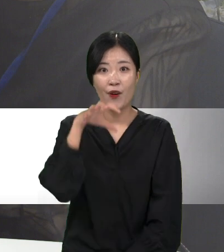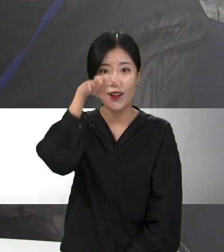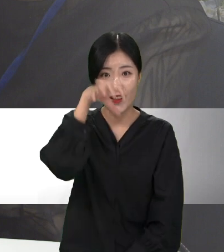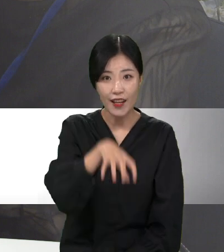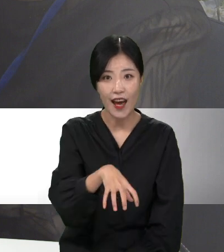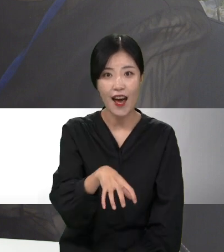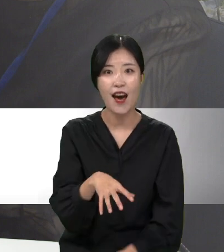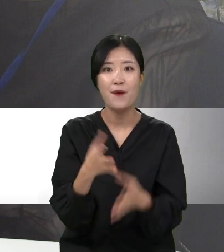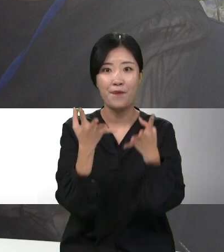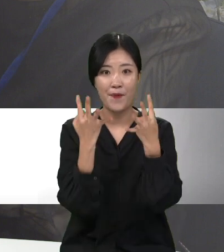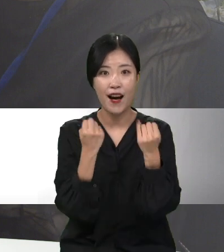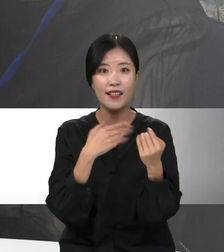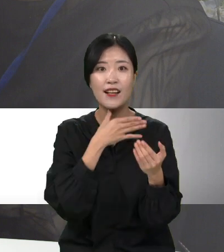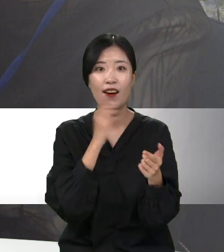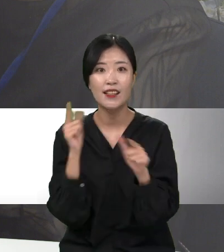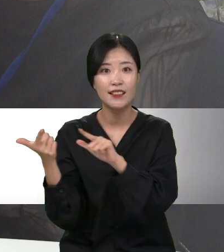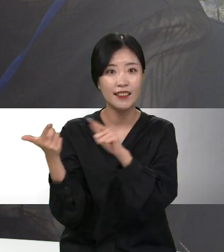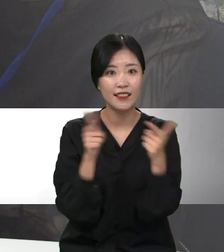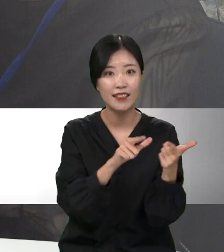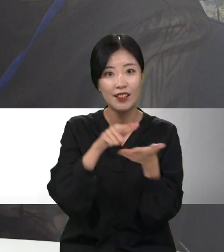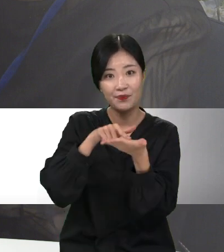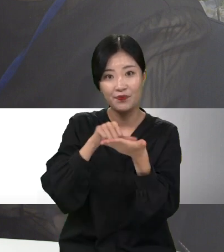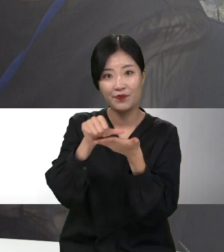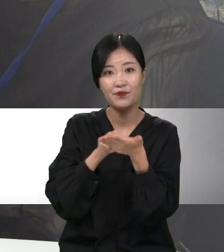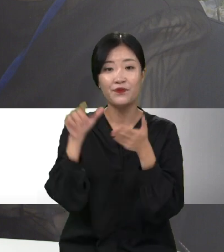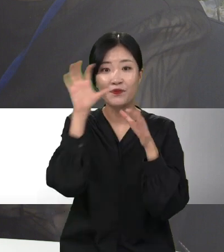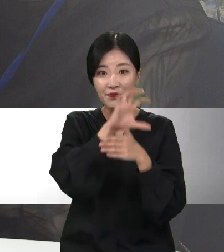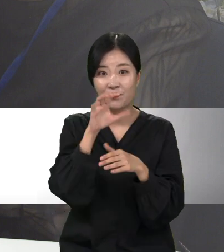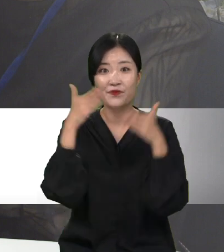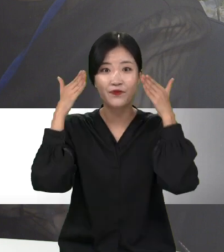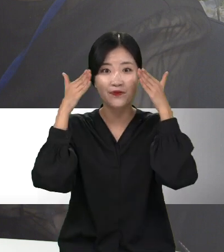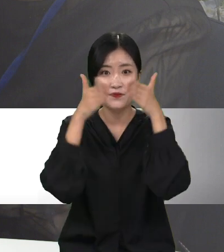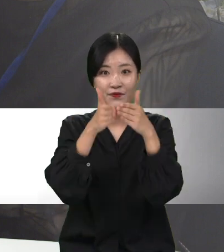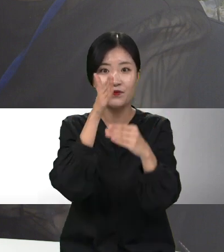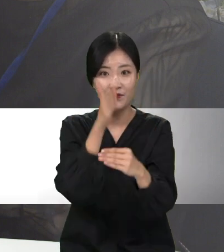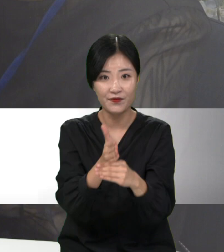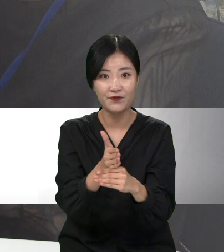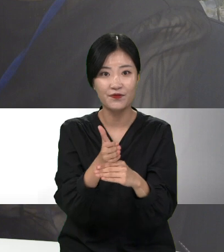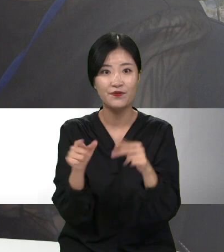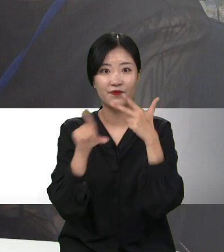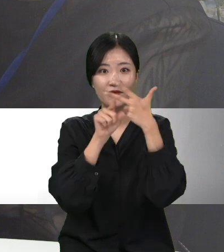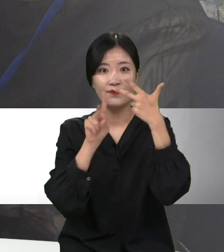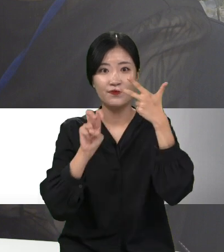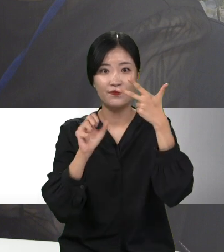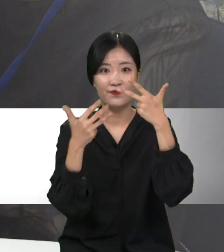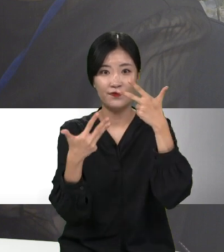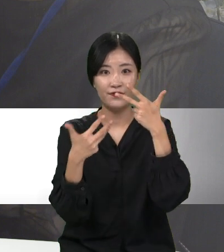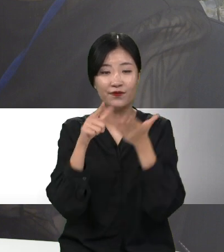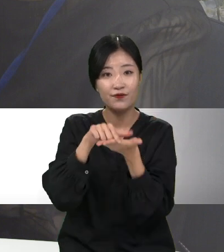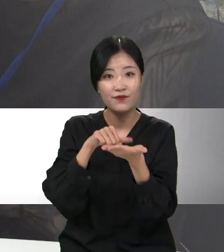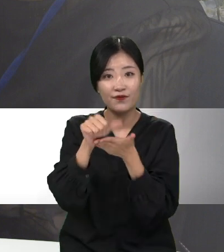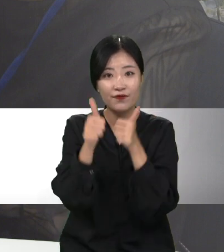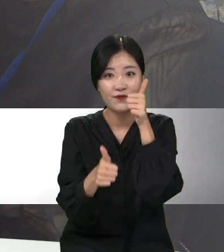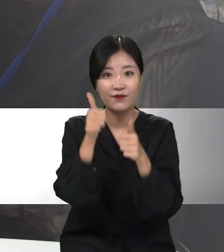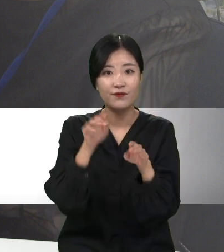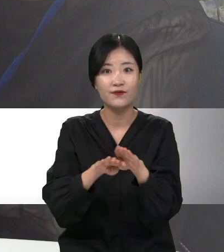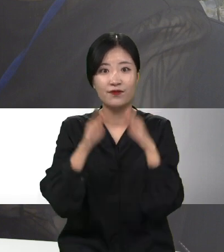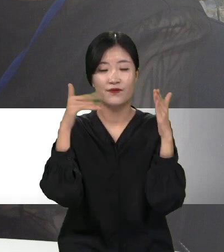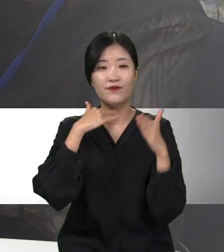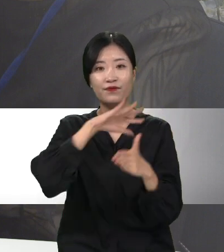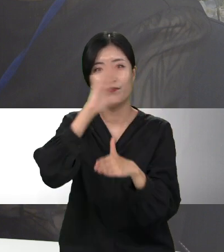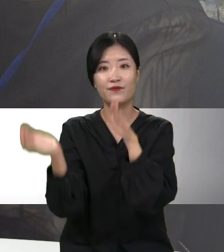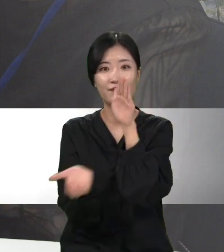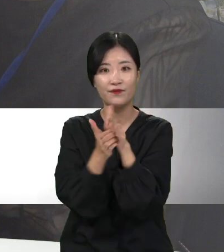대학에서 많은 어르신들이 주사한 연습에 몰두하고 계신데요 지난 28일 주산 경기 대회 가 열려 최고령 주산